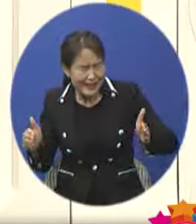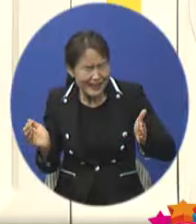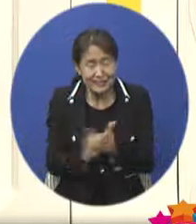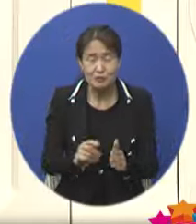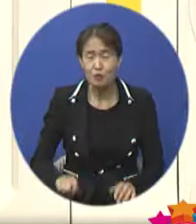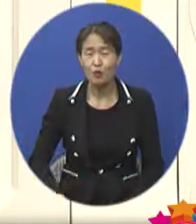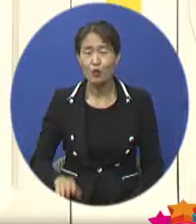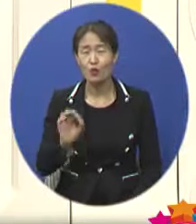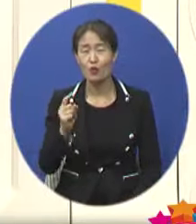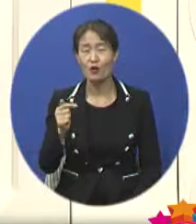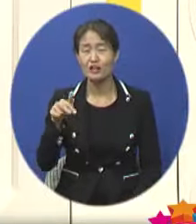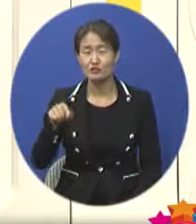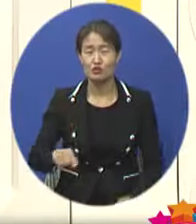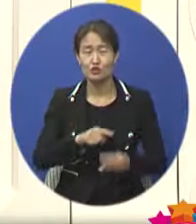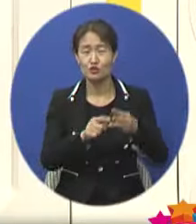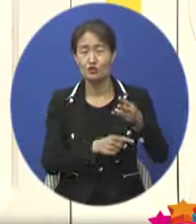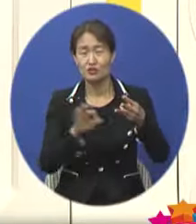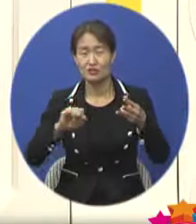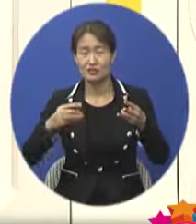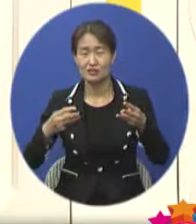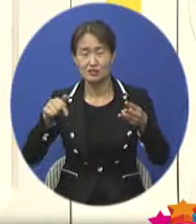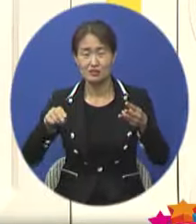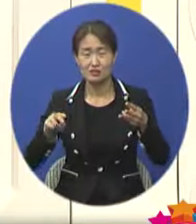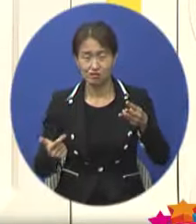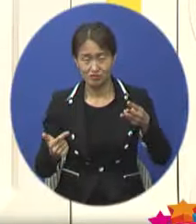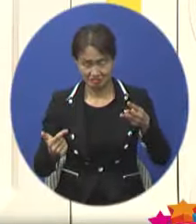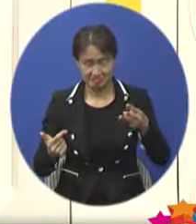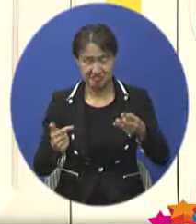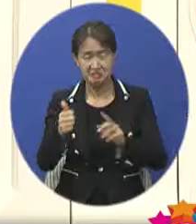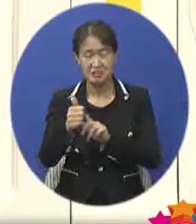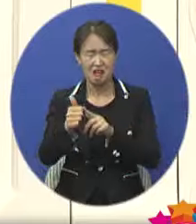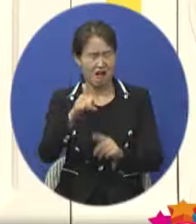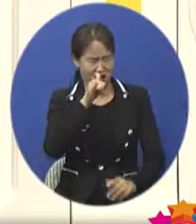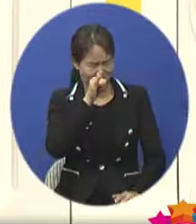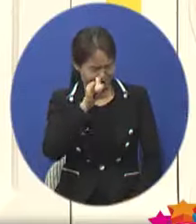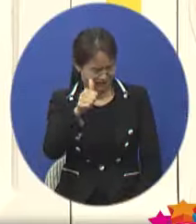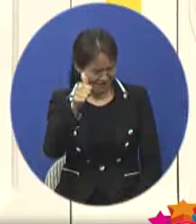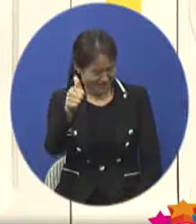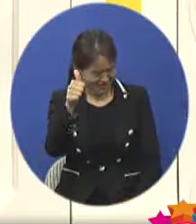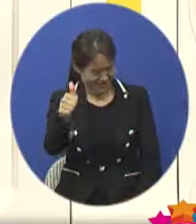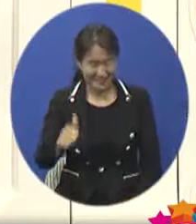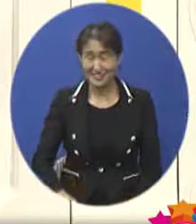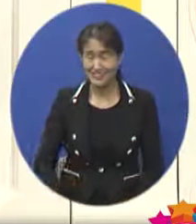저 완주의 윤일균 아버님처럼 훌륭하신 참여자는 처음 봤어요.